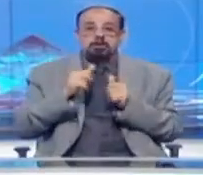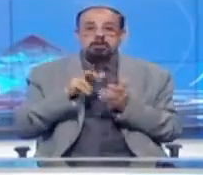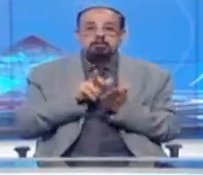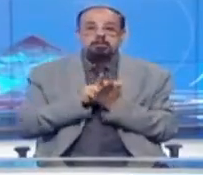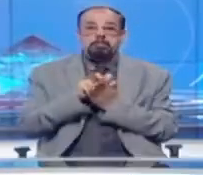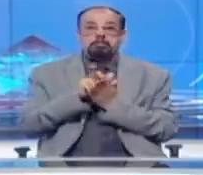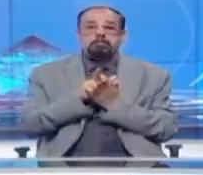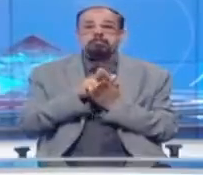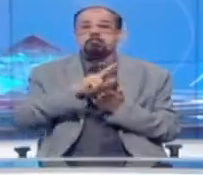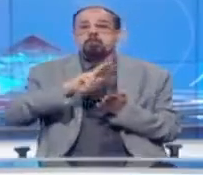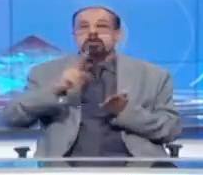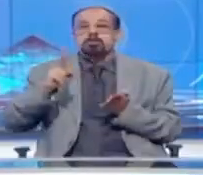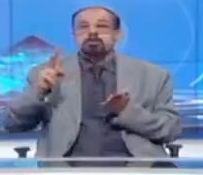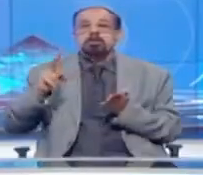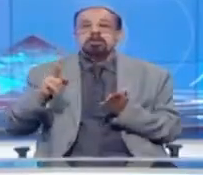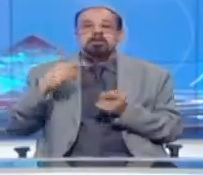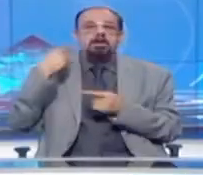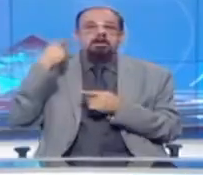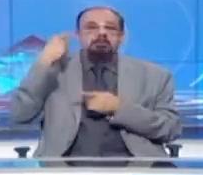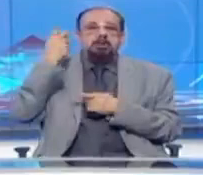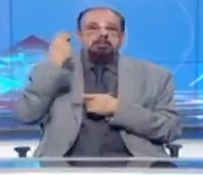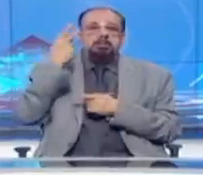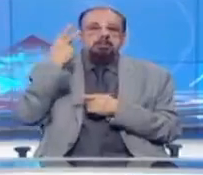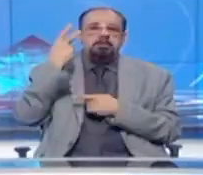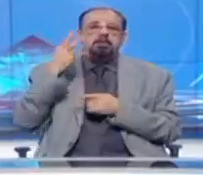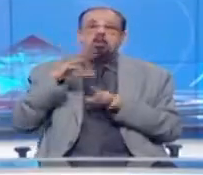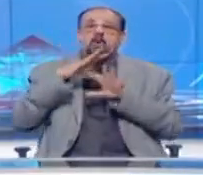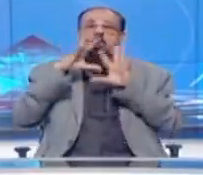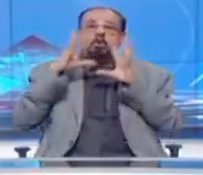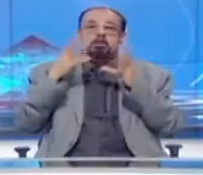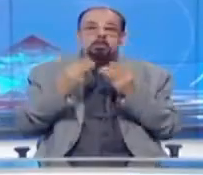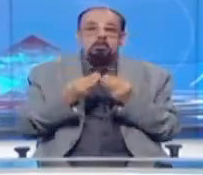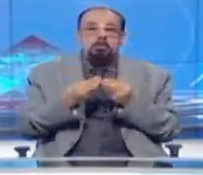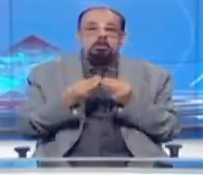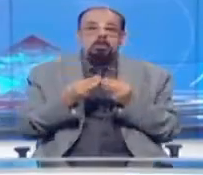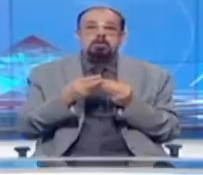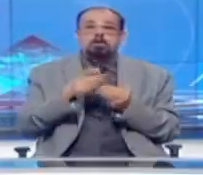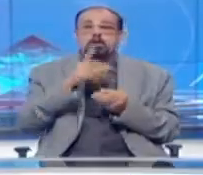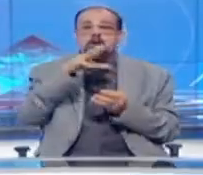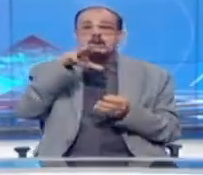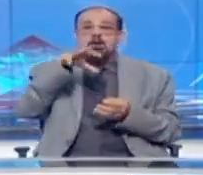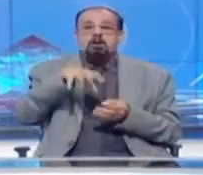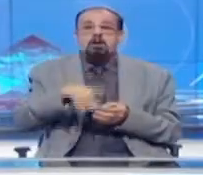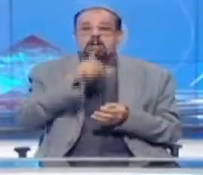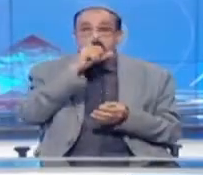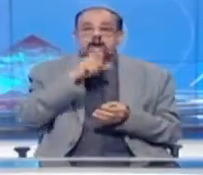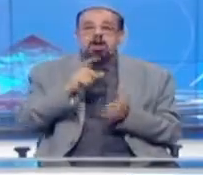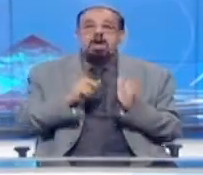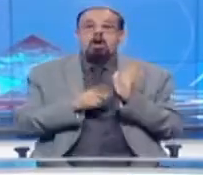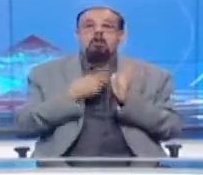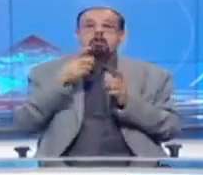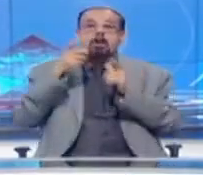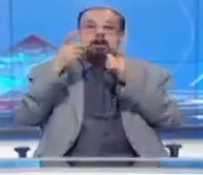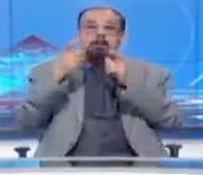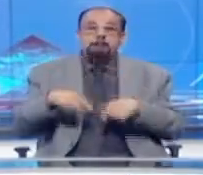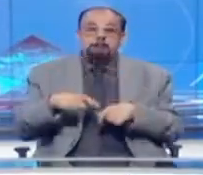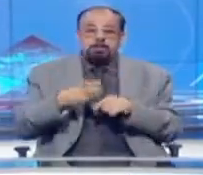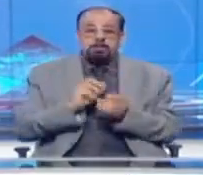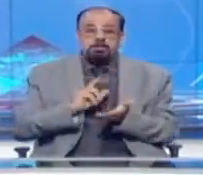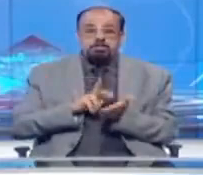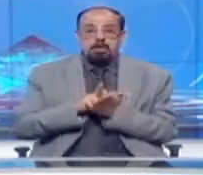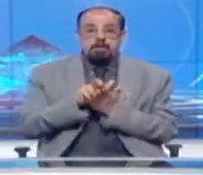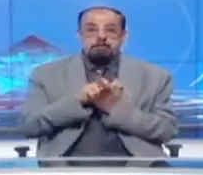رمضان تختلف حولها الروايات، تجمع كلها على أن القاهرة هي المدينة الأولى التي انطلق فيها